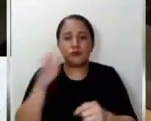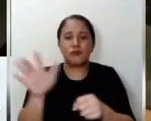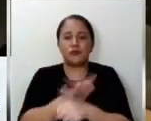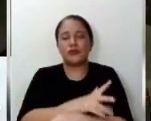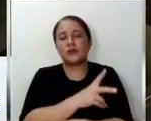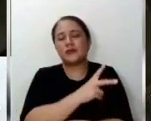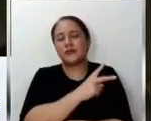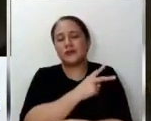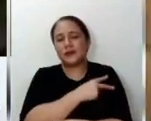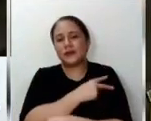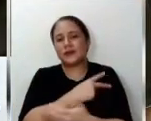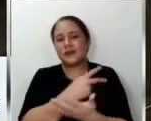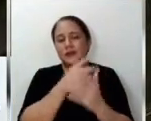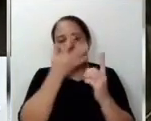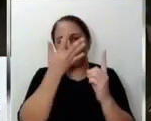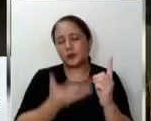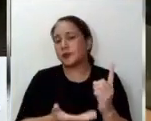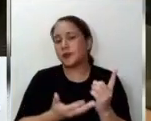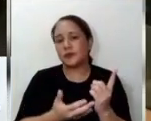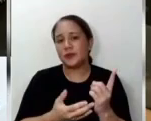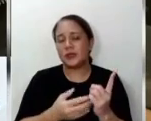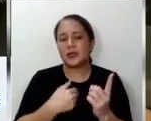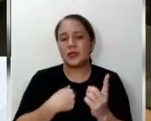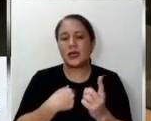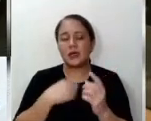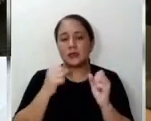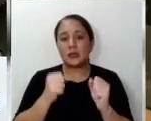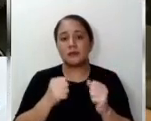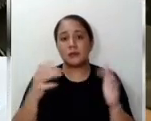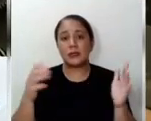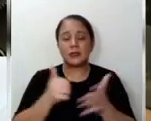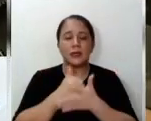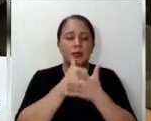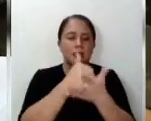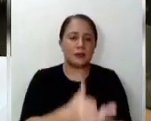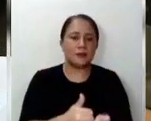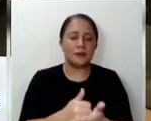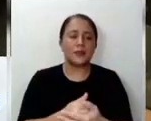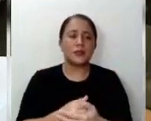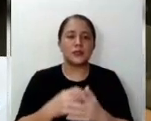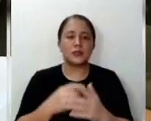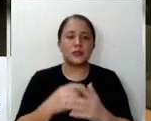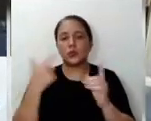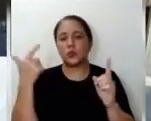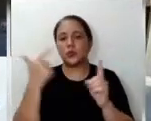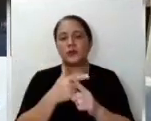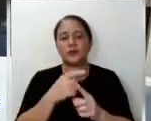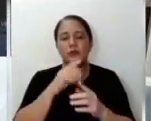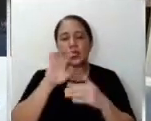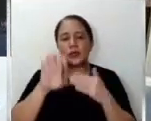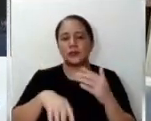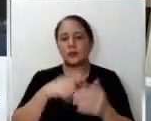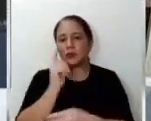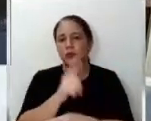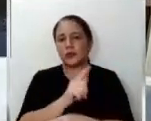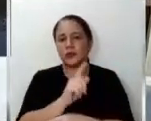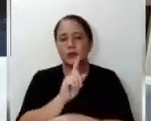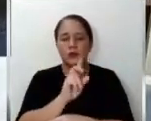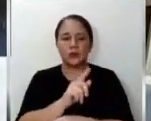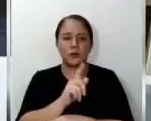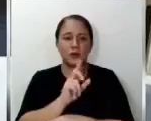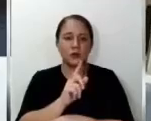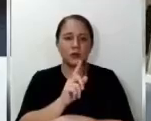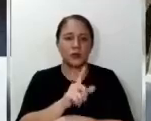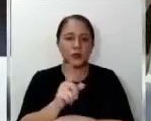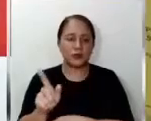ating kababayan. Kaya magkakayang maitutulong yan para sa goals natin for end of 2021. Muli silang nananawagan